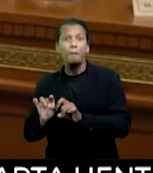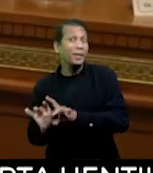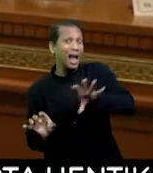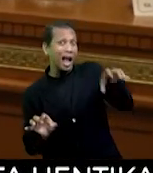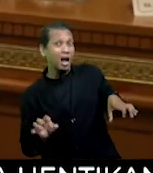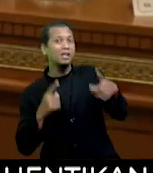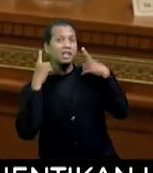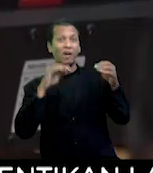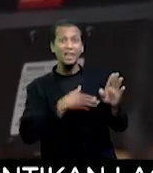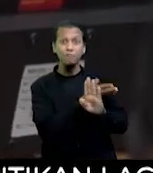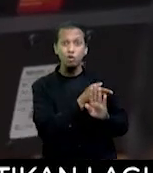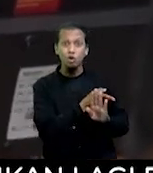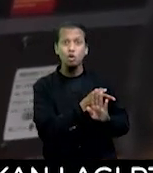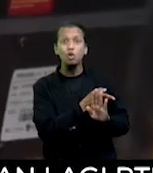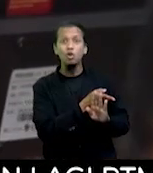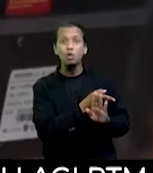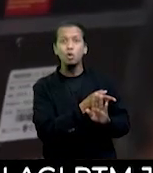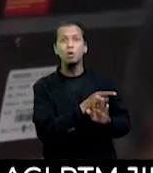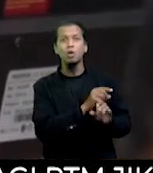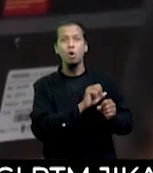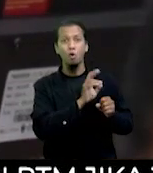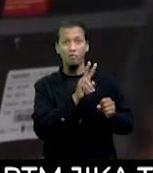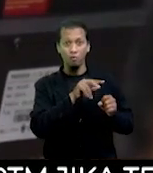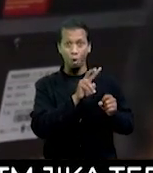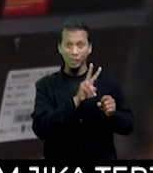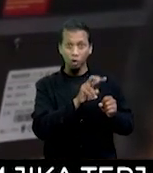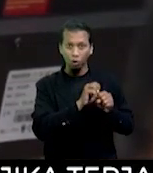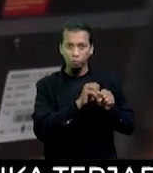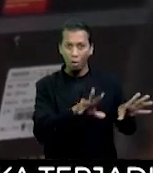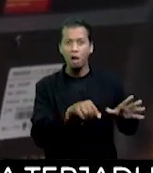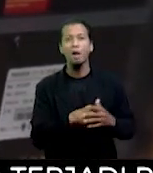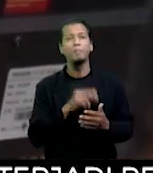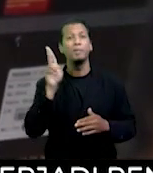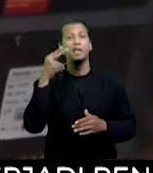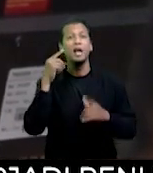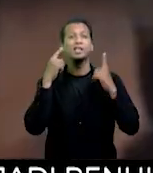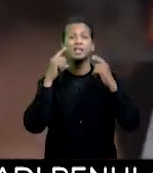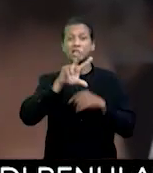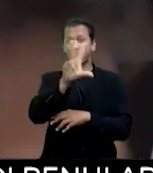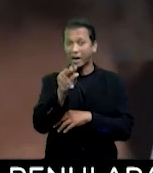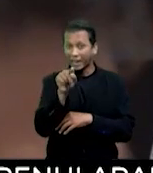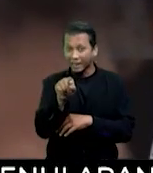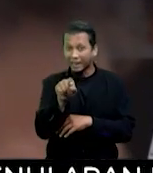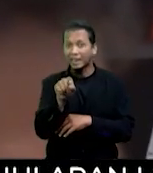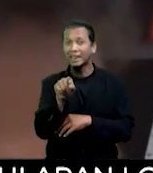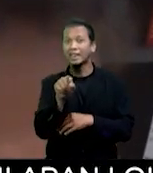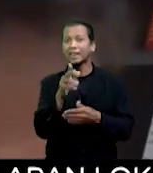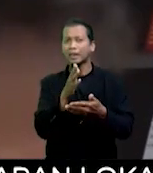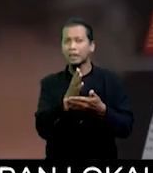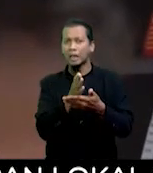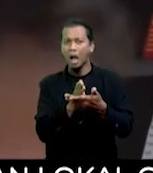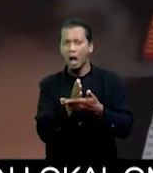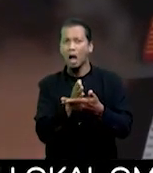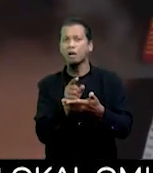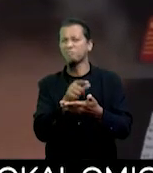varian Omikron di Jawa Barat, belum ditemukan penyebaran varian Omikron. Pemprov Jawa Barat tengah waspada dan